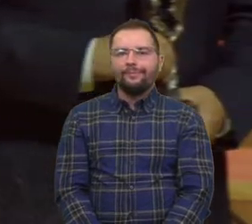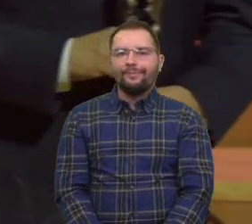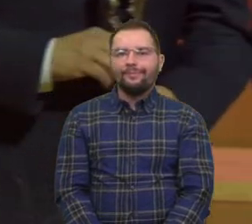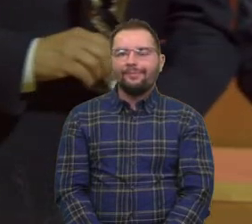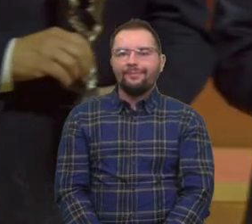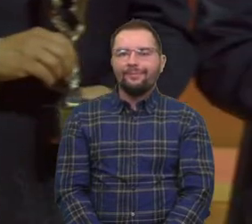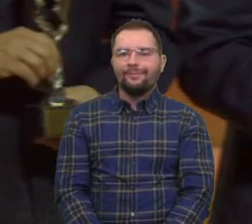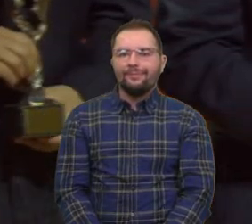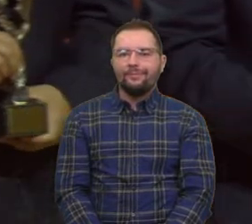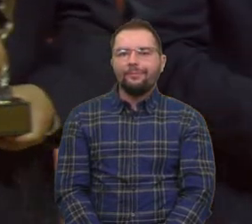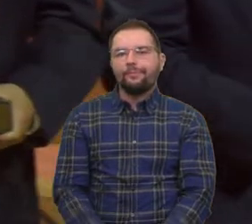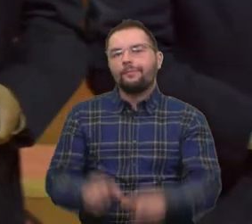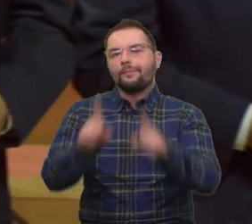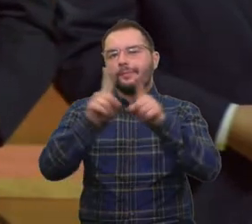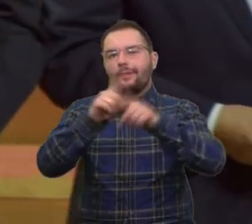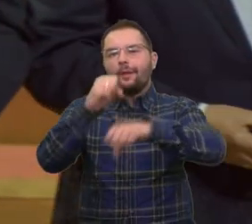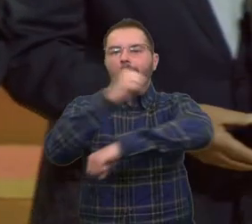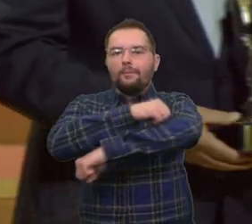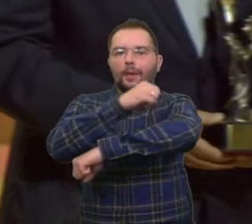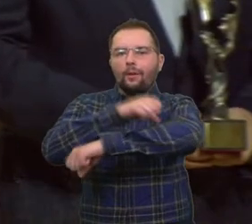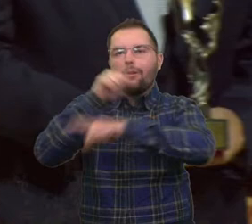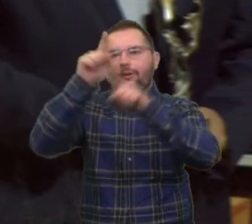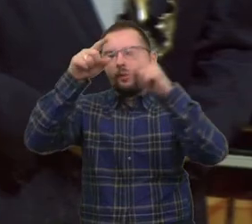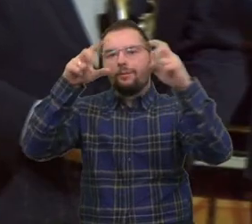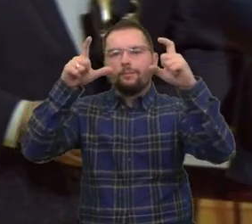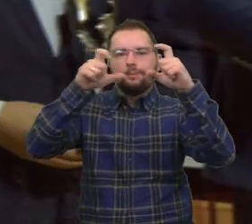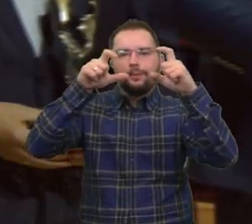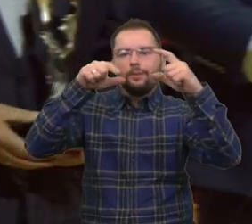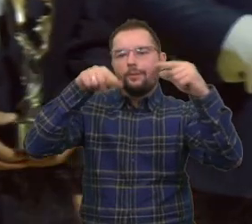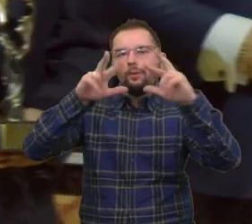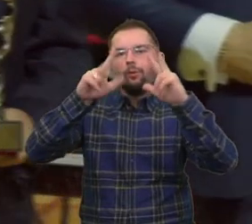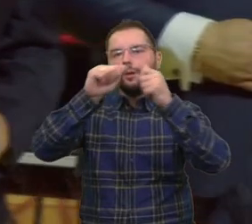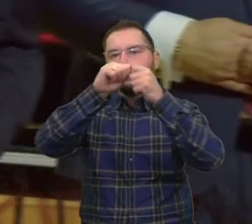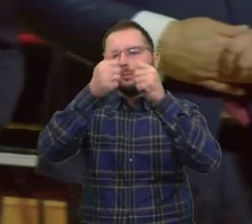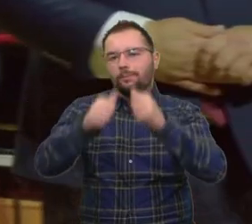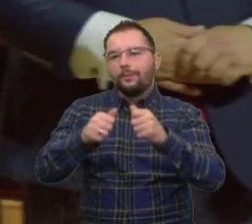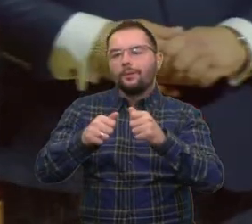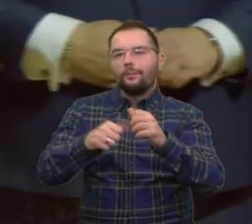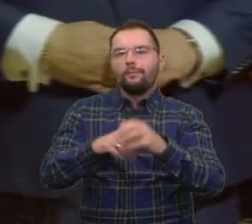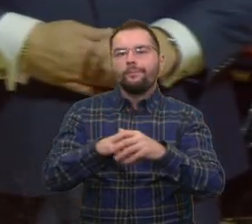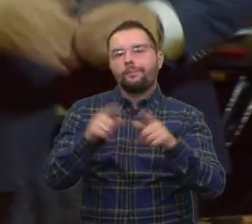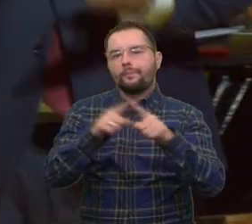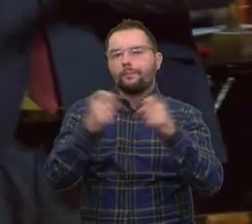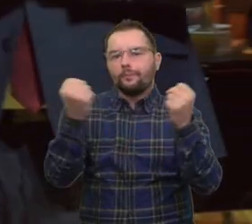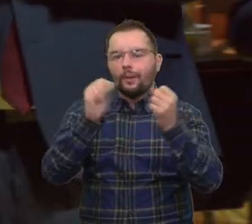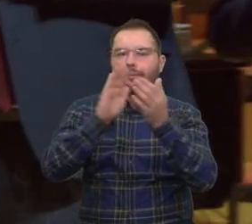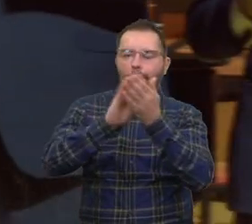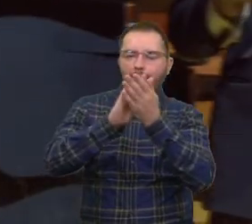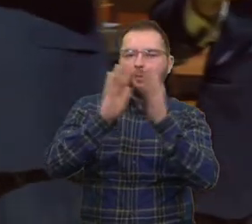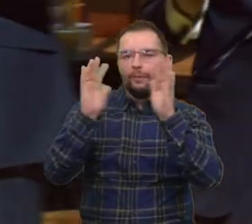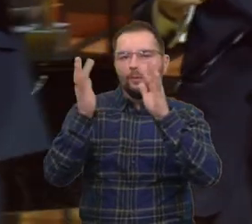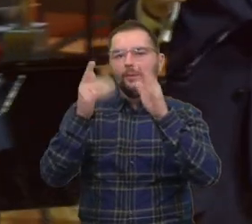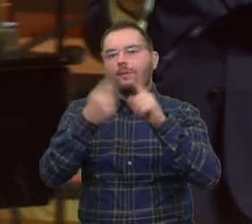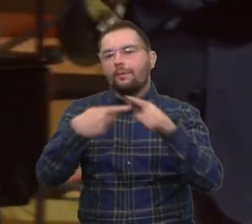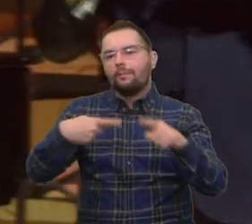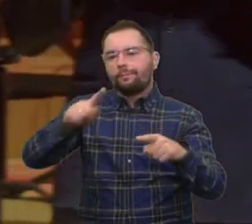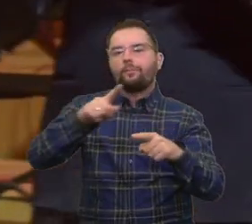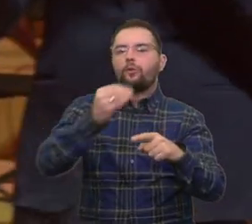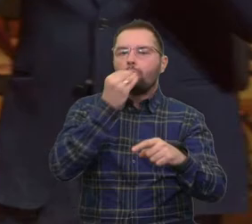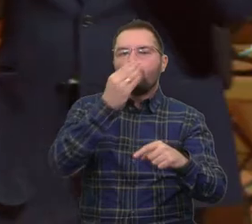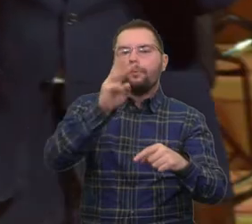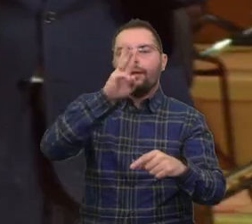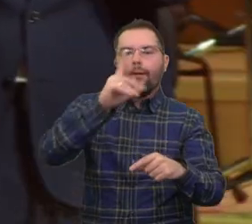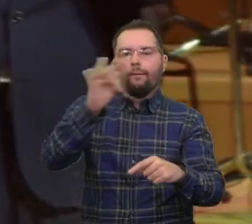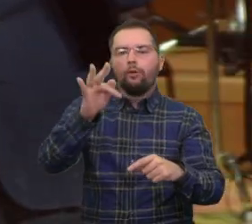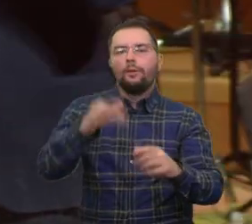gdzieś tam na balkonach dostrzeżecie, jak ta statuetka wygląda. Piękna. I prosimy o brawa, drodzy Państwo, dla naszych super wójtów.